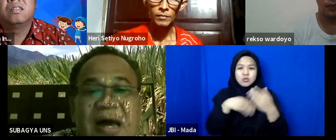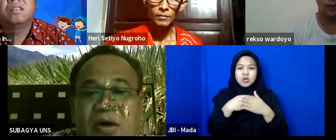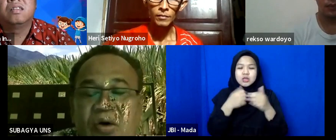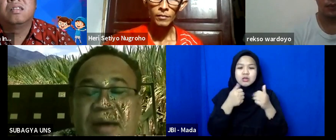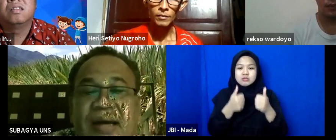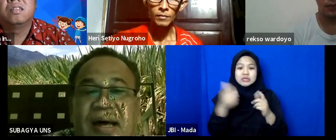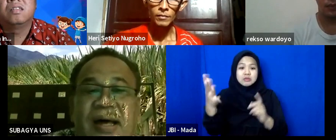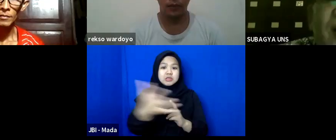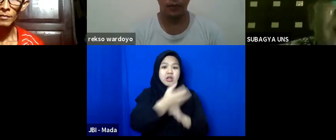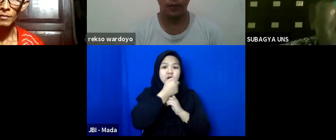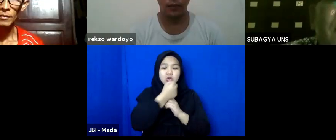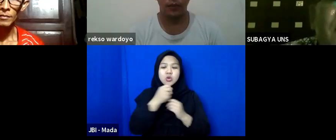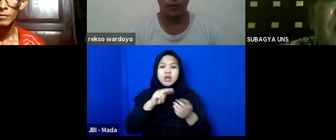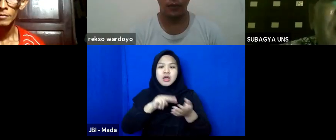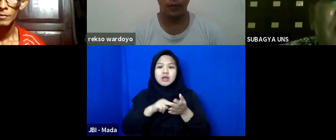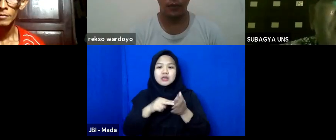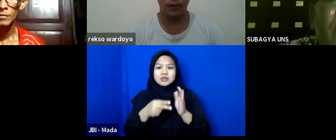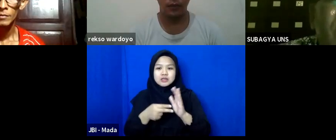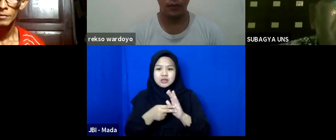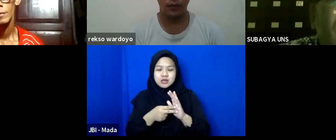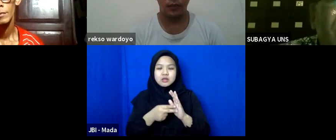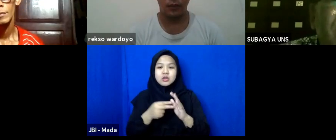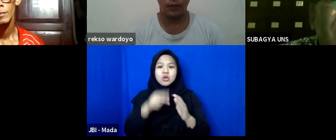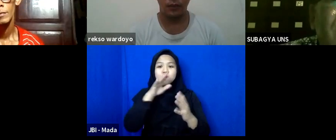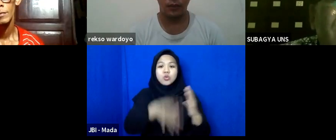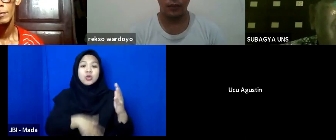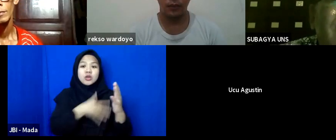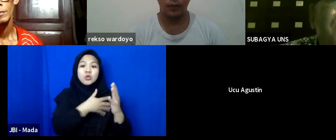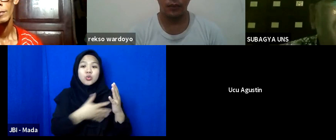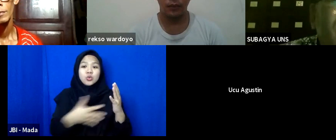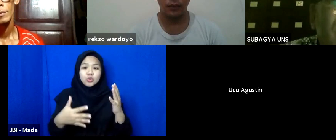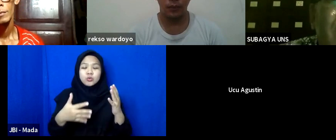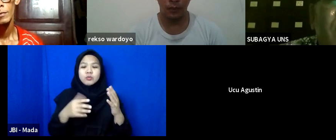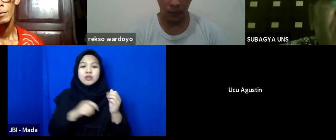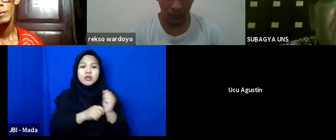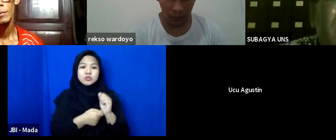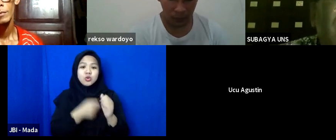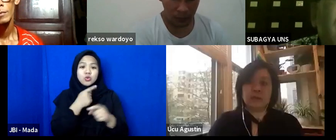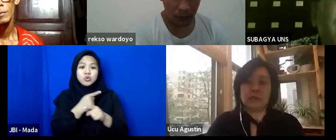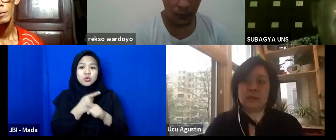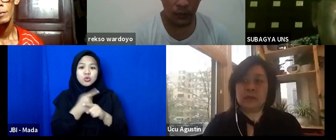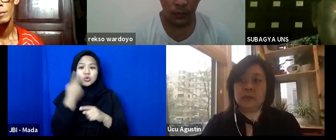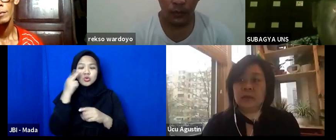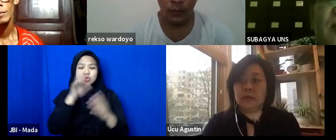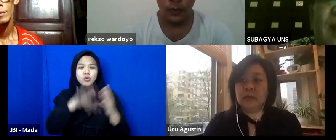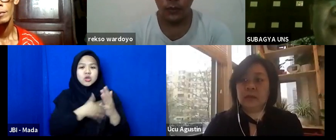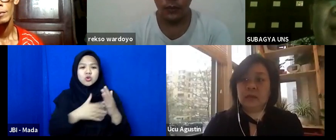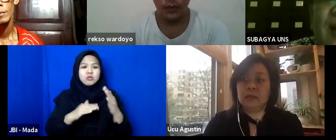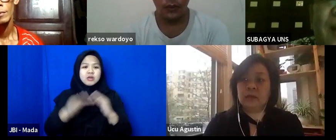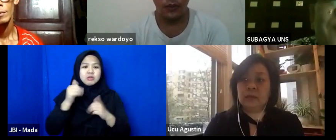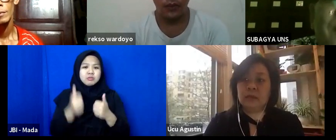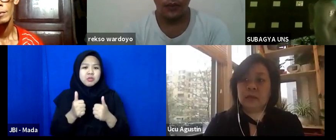menjangkau maka maka kurikulum respon guru dalam kurikulum lebih baik